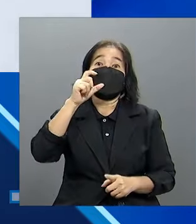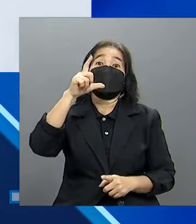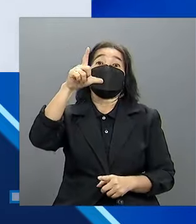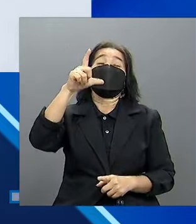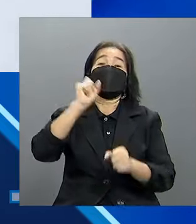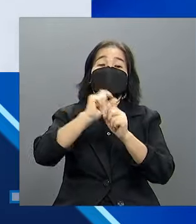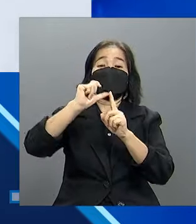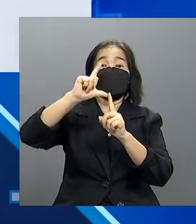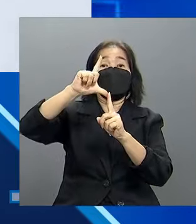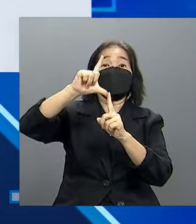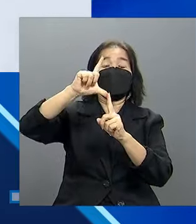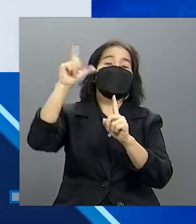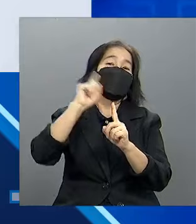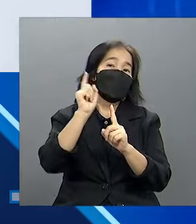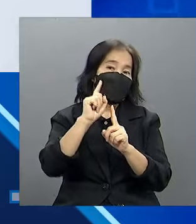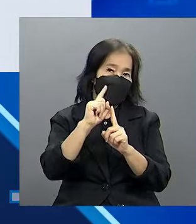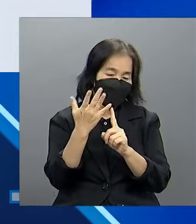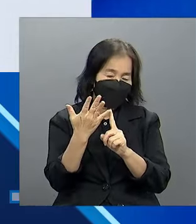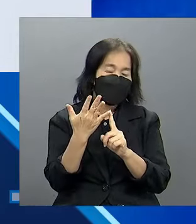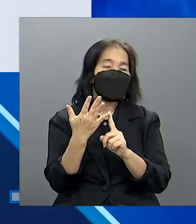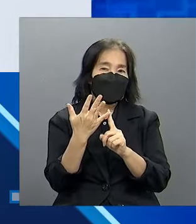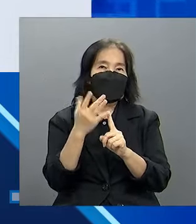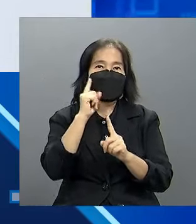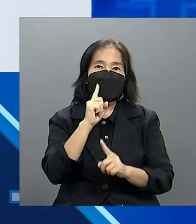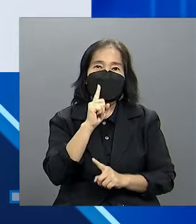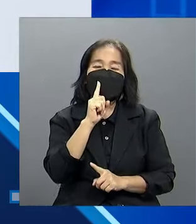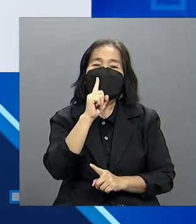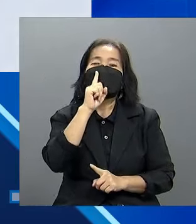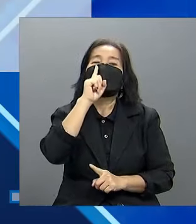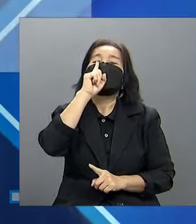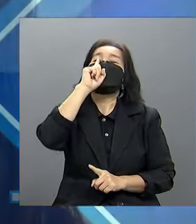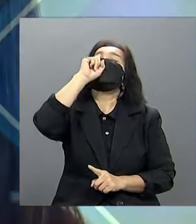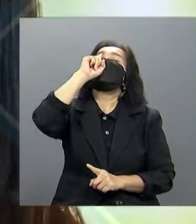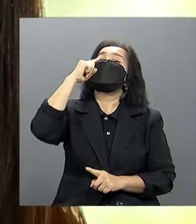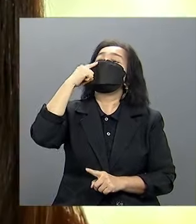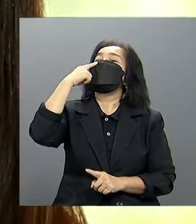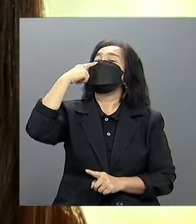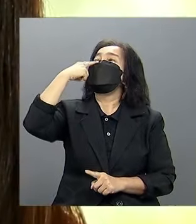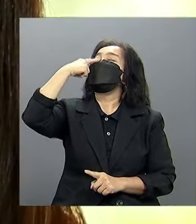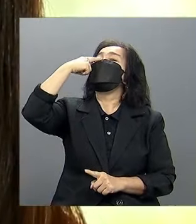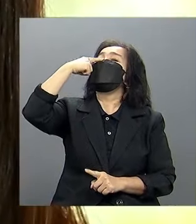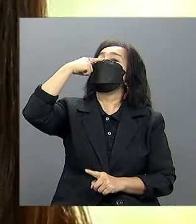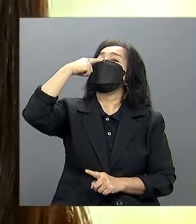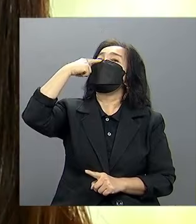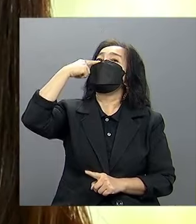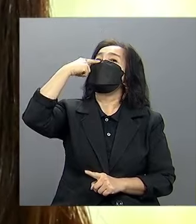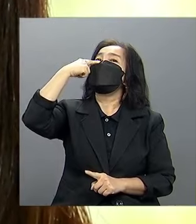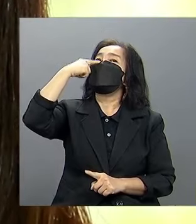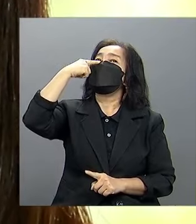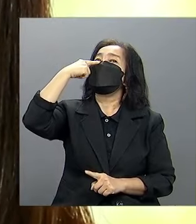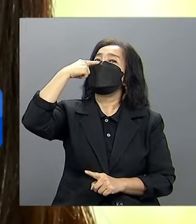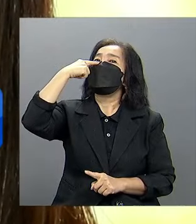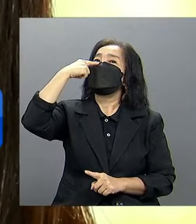แบบนึงที่มันยาว ต้อง ส ัง เกตดูใช่มันจะเป็นก้านยาวใส่ลึกถ้าเป็นกรณีที่เป็นก้านยาวเนี่ยค่ะวิธีสว